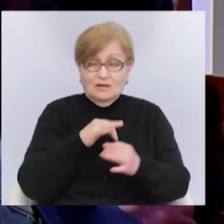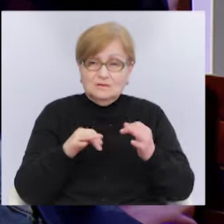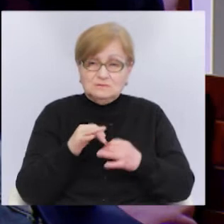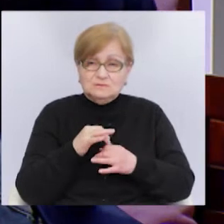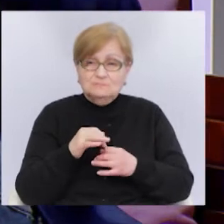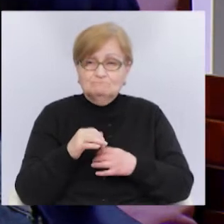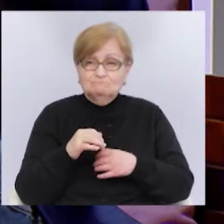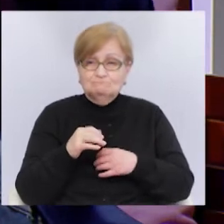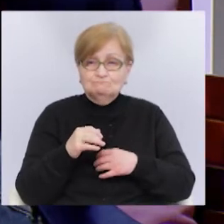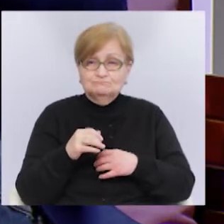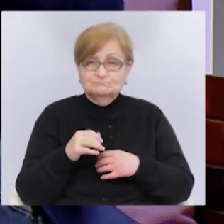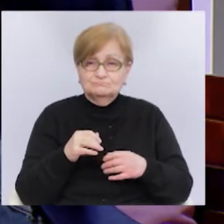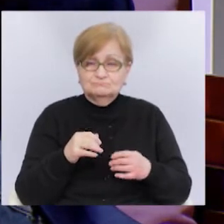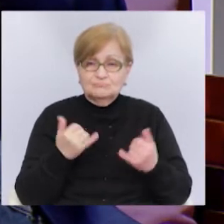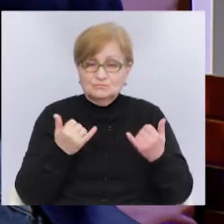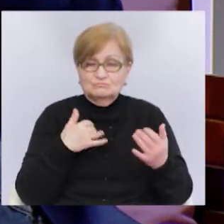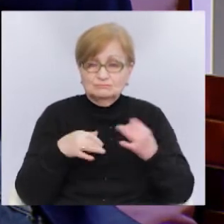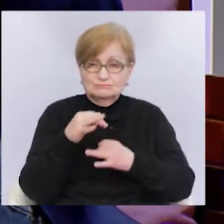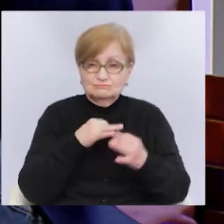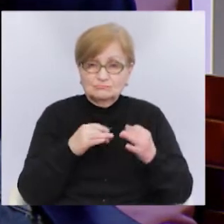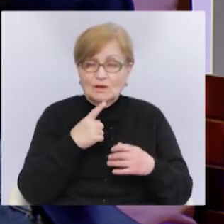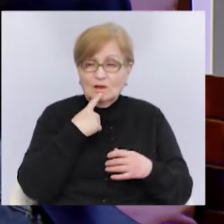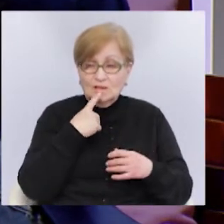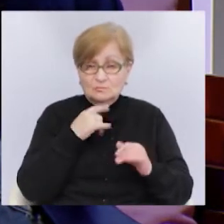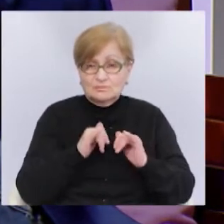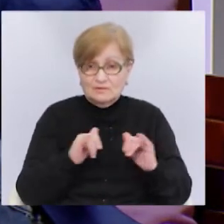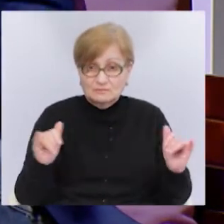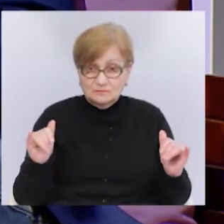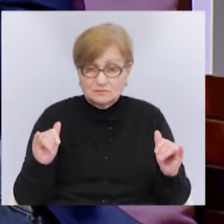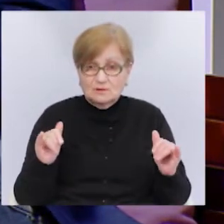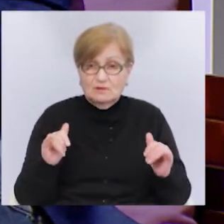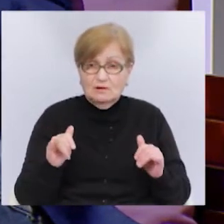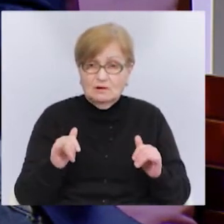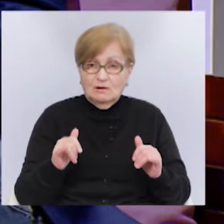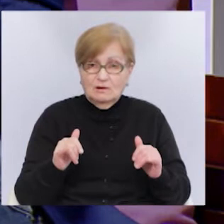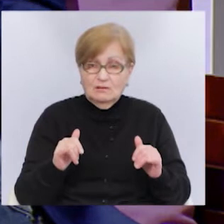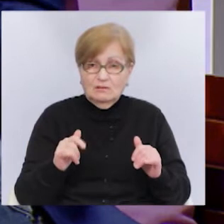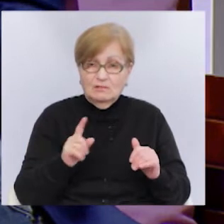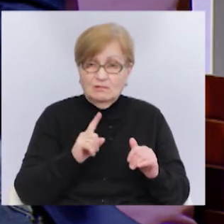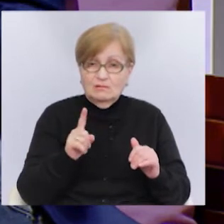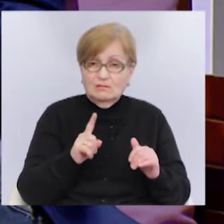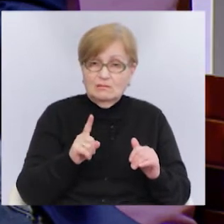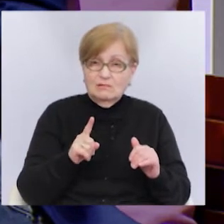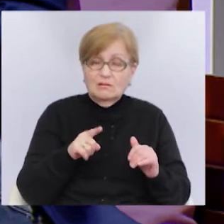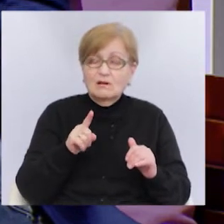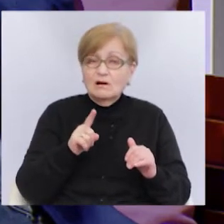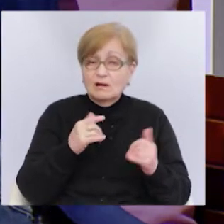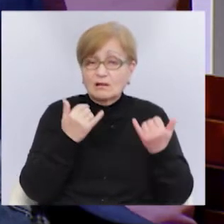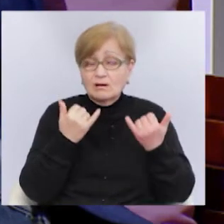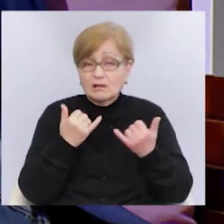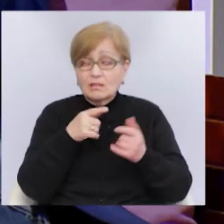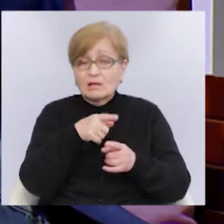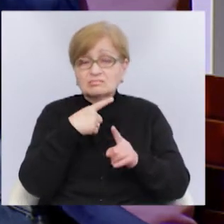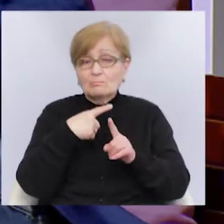უარყოფით გავლენაზე და ნუ დღეს ჩვენ საუბრობთ თქვა ენობრივი განვითარების კუთხით და რა გავლენა აქვს თქვა აი ამ გაჯეტებს და თუ